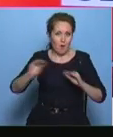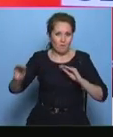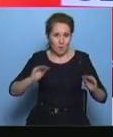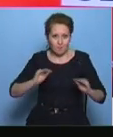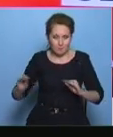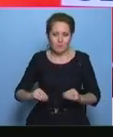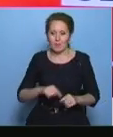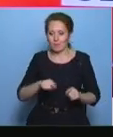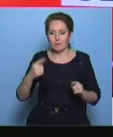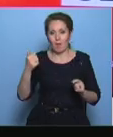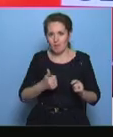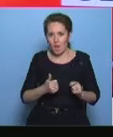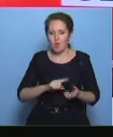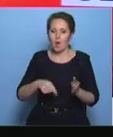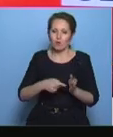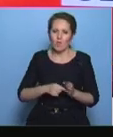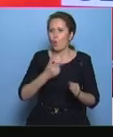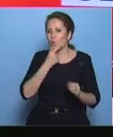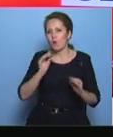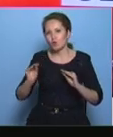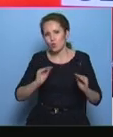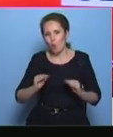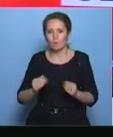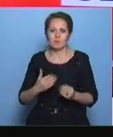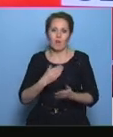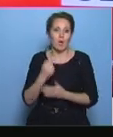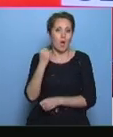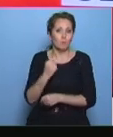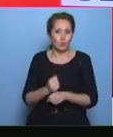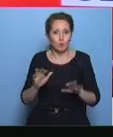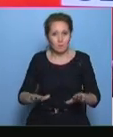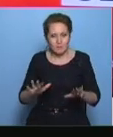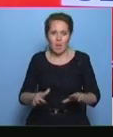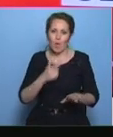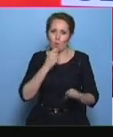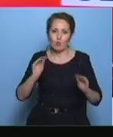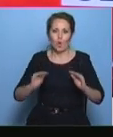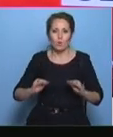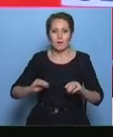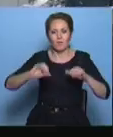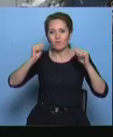горожане украшают свои рабочие места, создают снежные скульптуры. Чем удивляют можгинцы, расскажем.